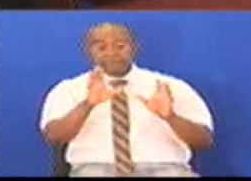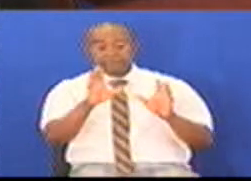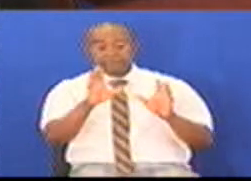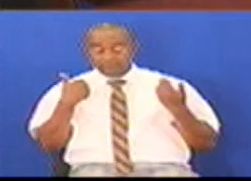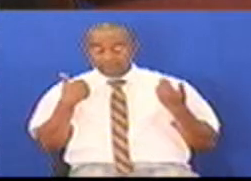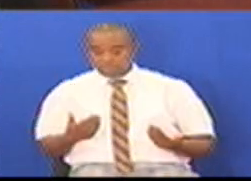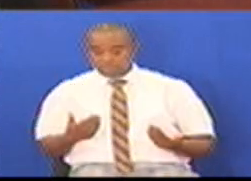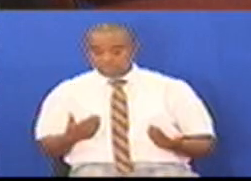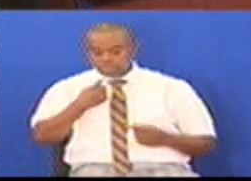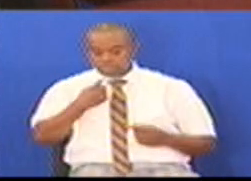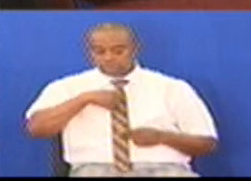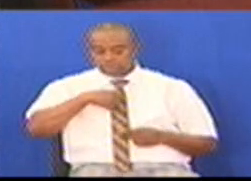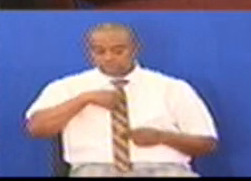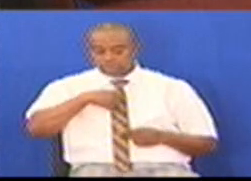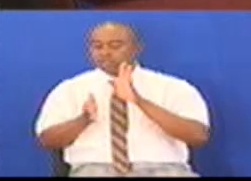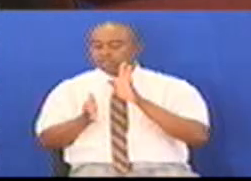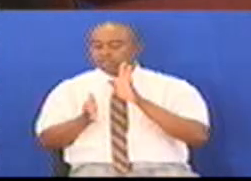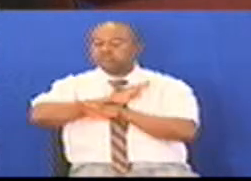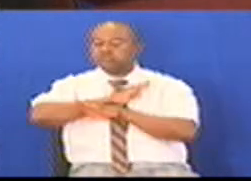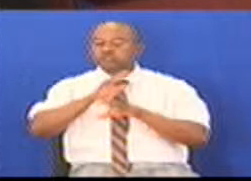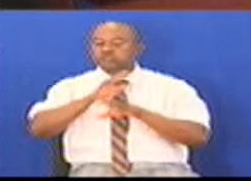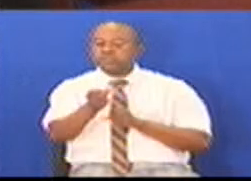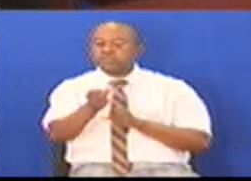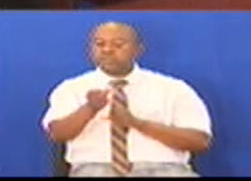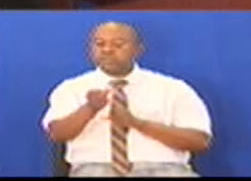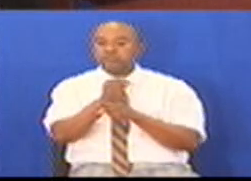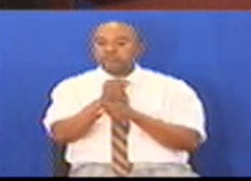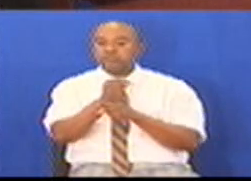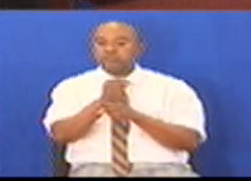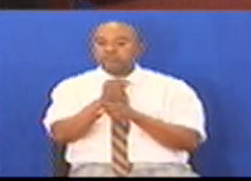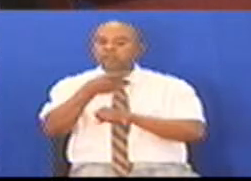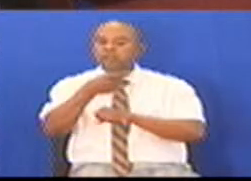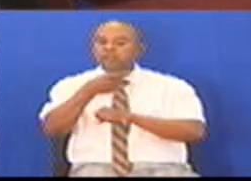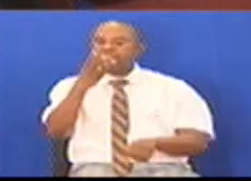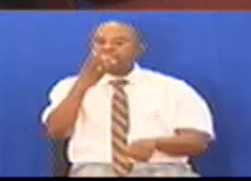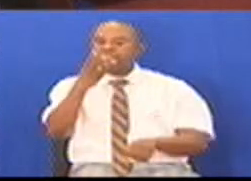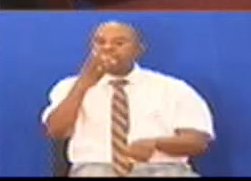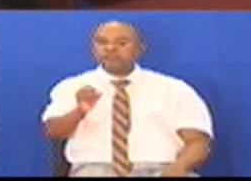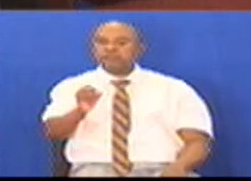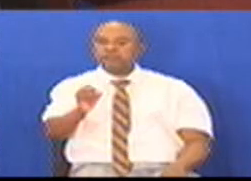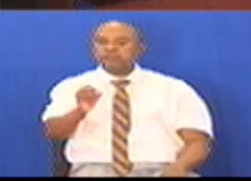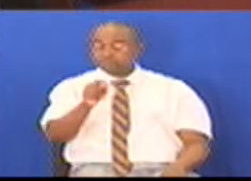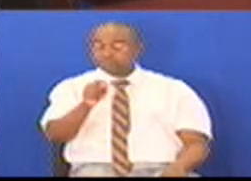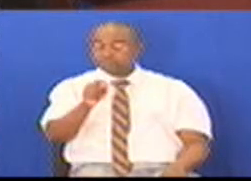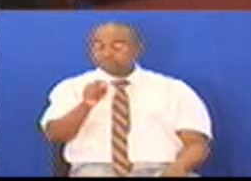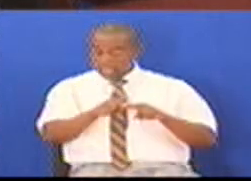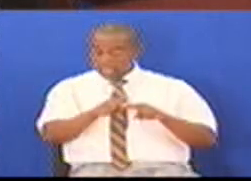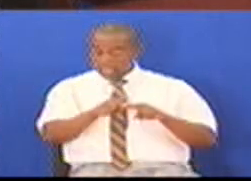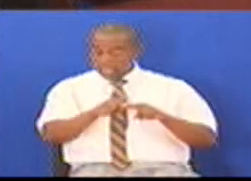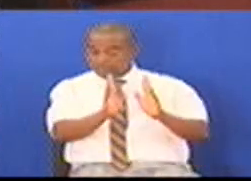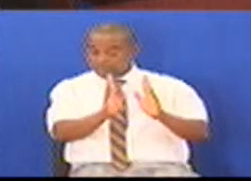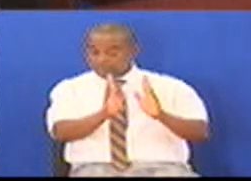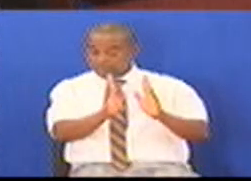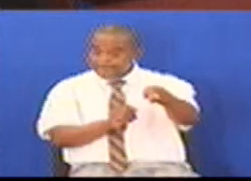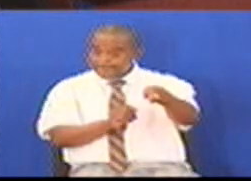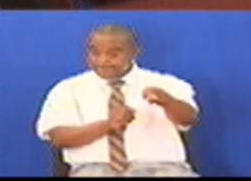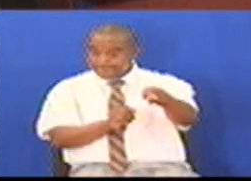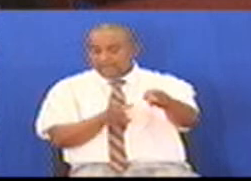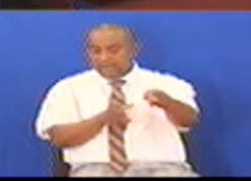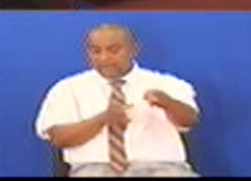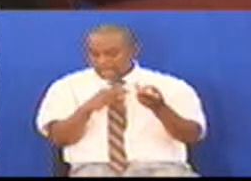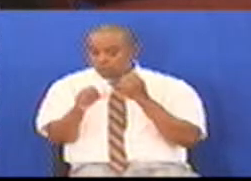mwenyekiti wa kamati ya budget kwa muda wa nusu saa hapo hapo ulipo, ama mwakilishi